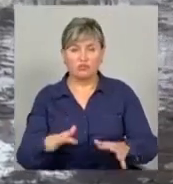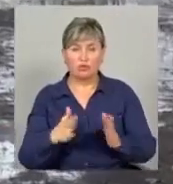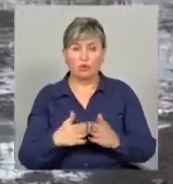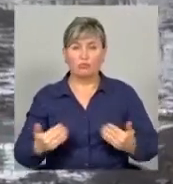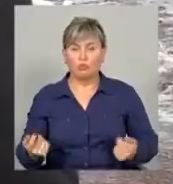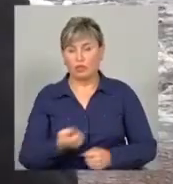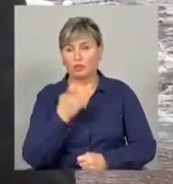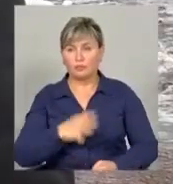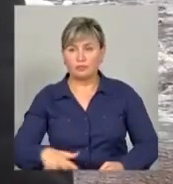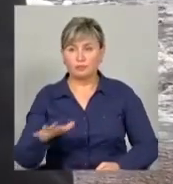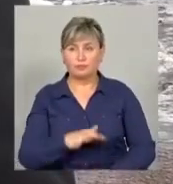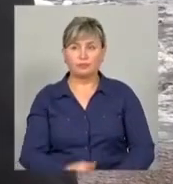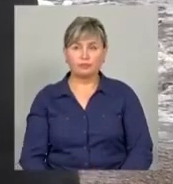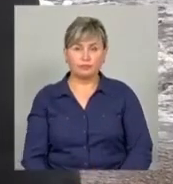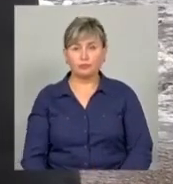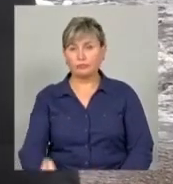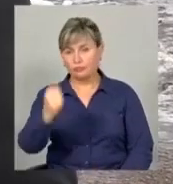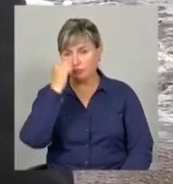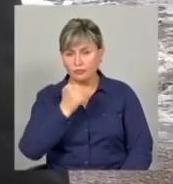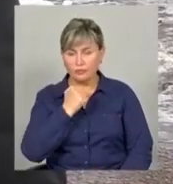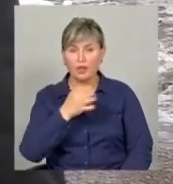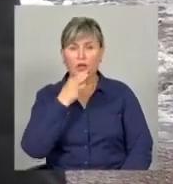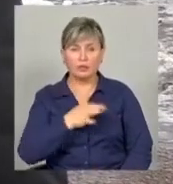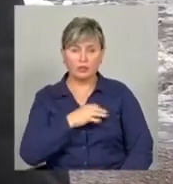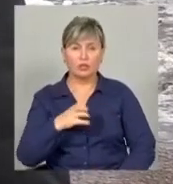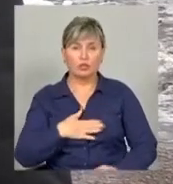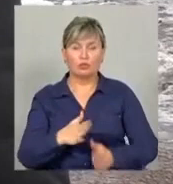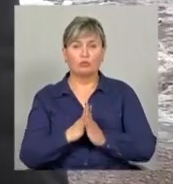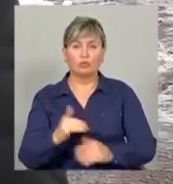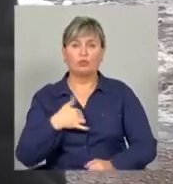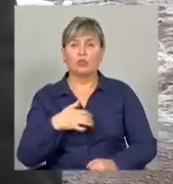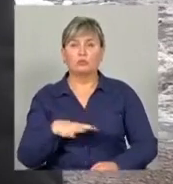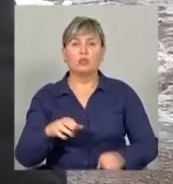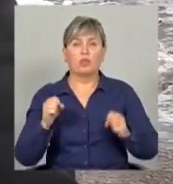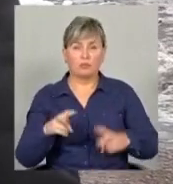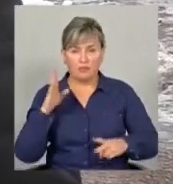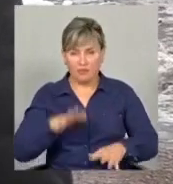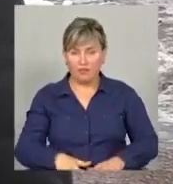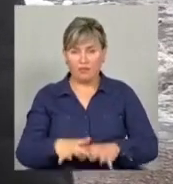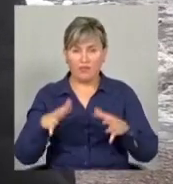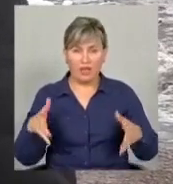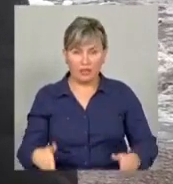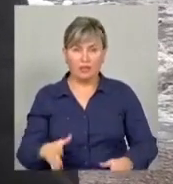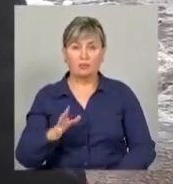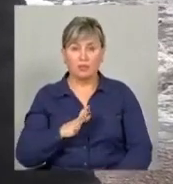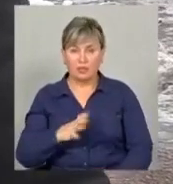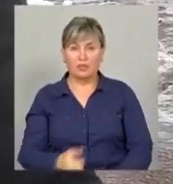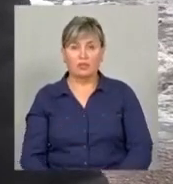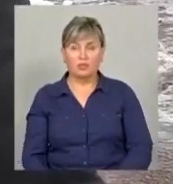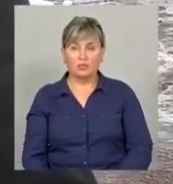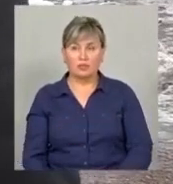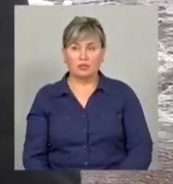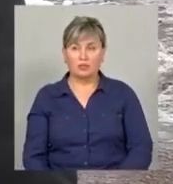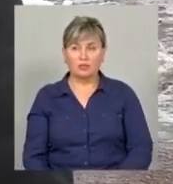Военным спасибо, они сразу откликнулись на нашу просьбу. У нас была угроза подтопления воды.